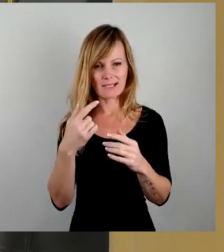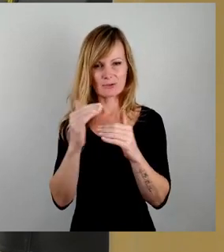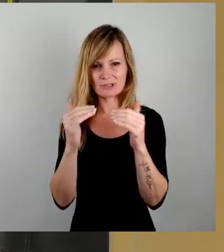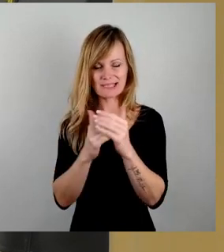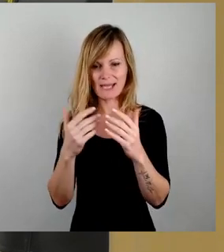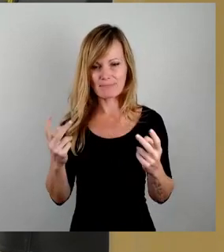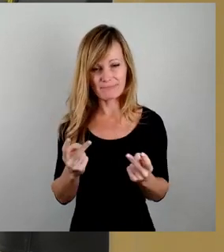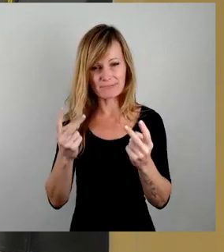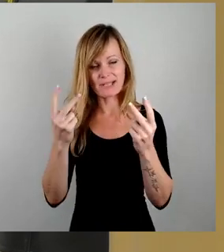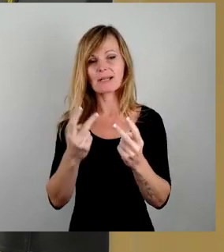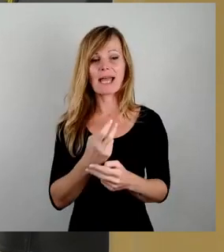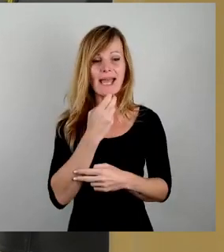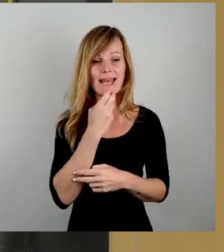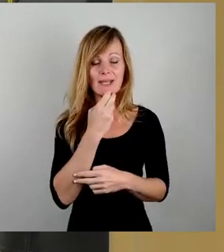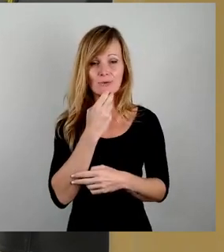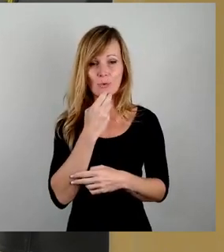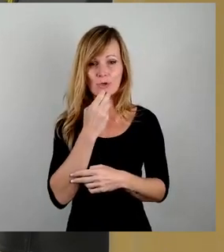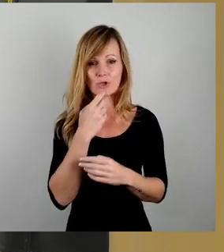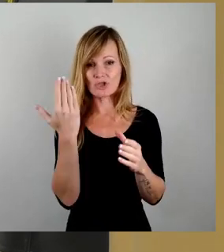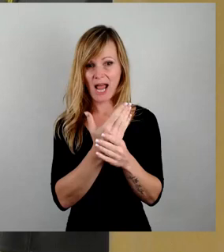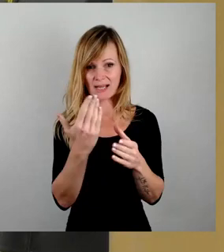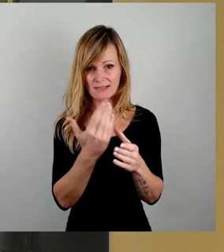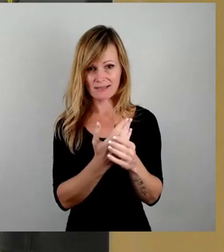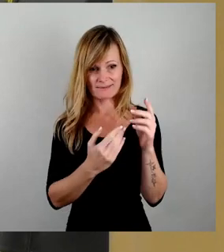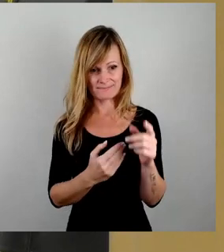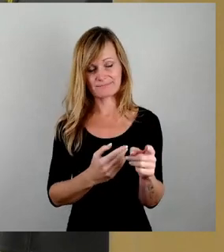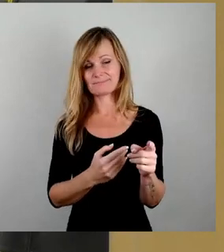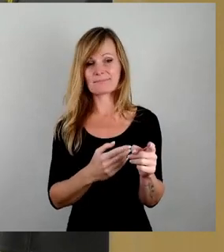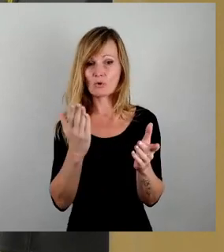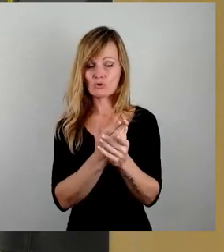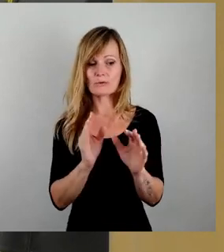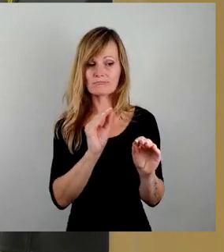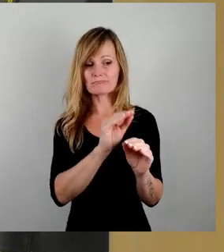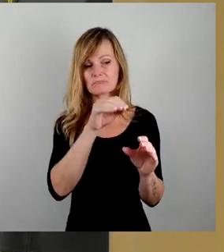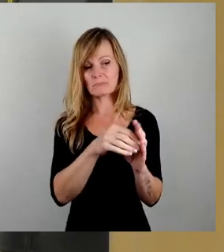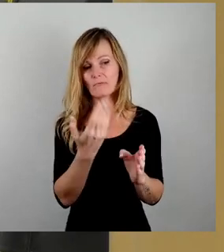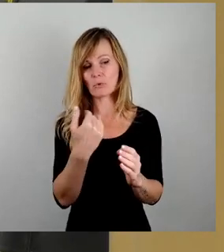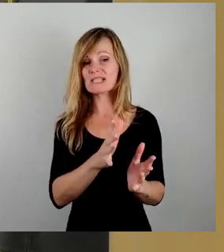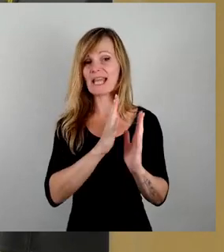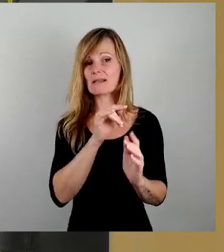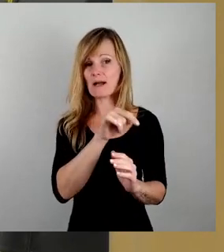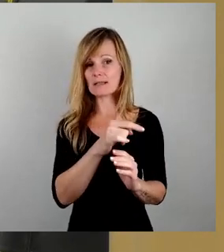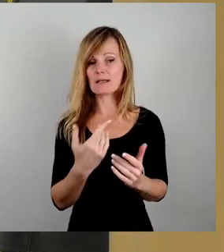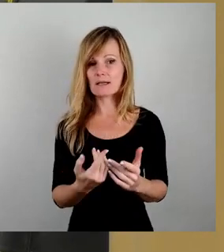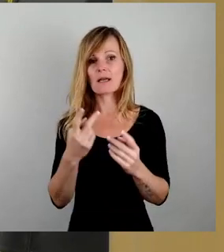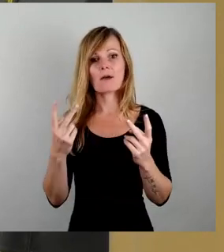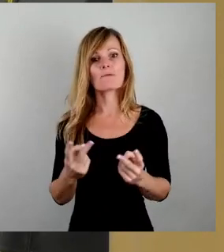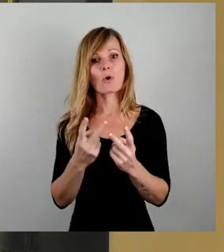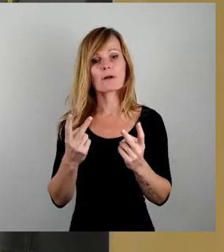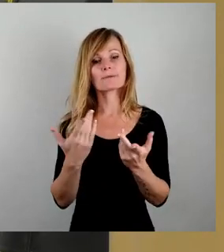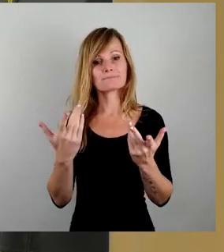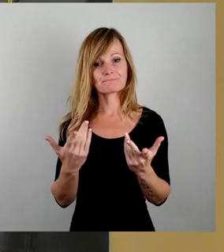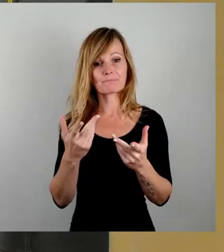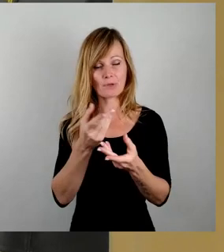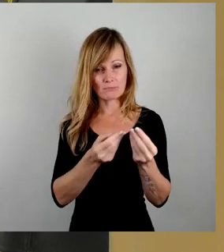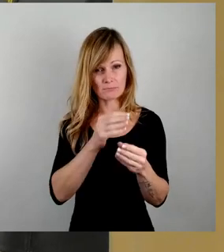mit einer elektronischen Akte, die dort bereits eingeführt ist, die 10 Jahre, in einem föderalen System uns einigen müssen